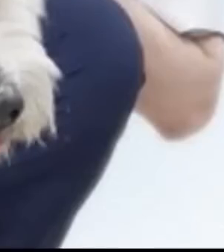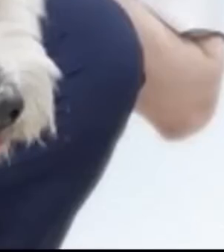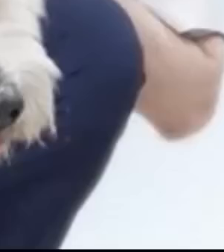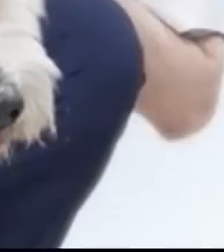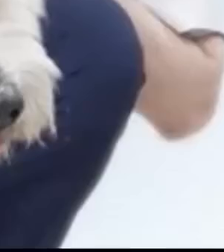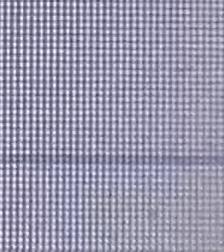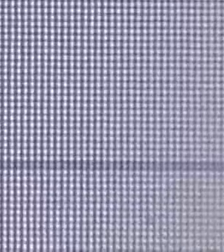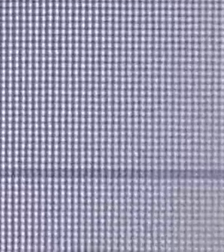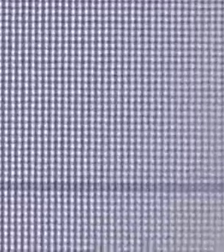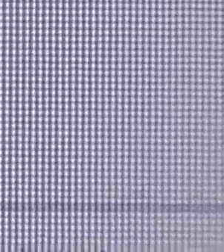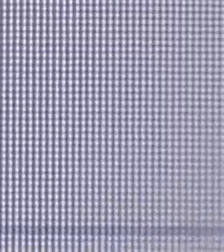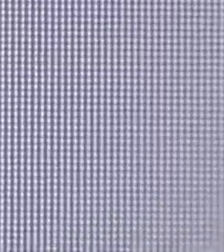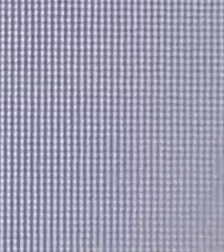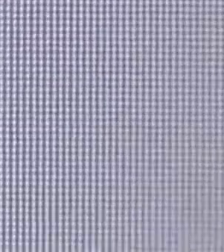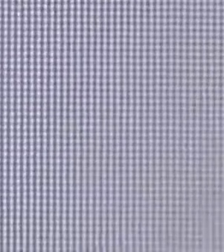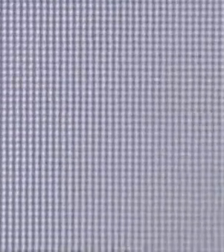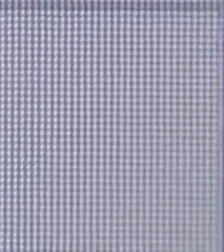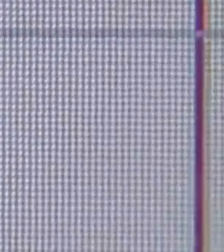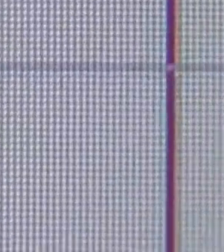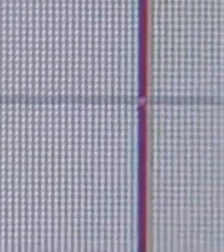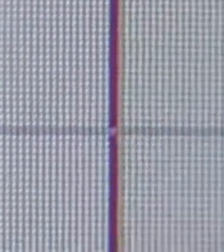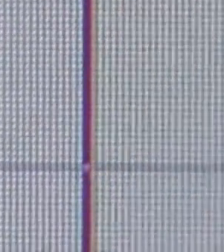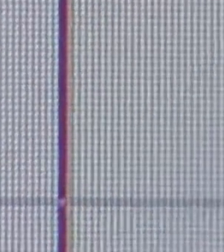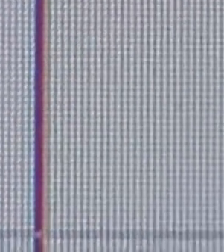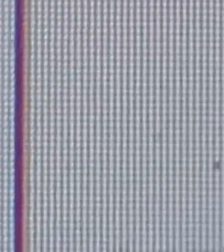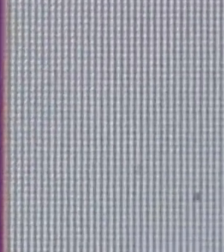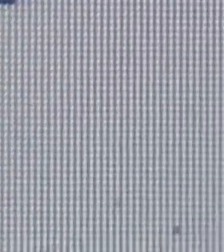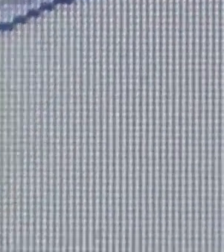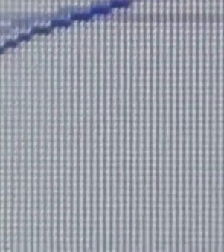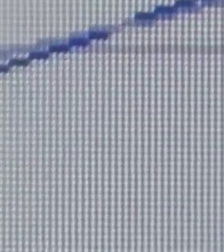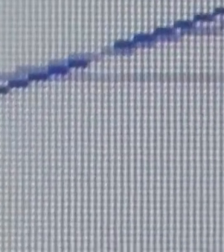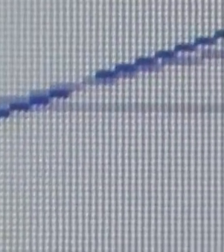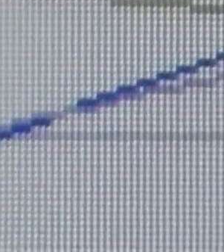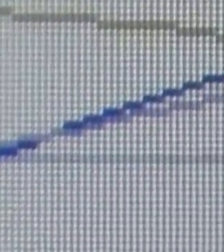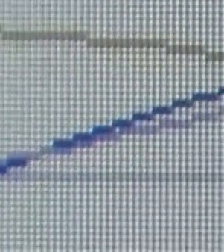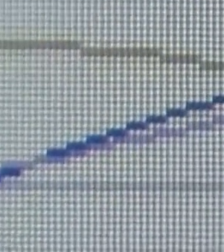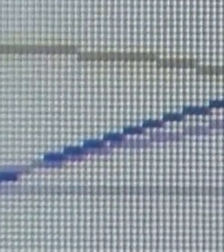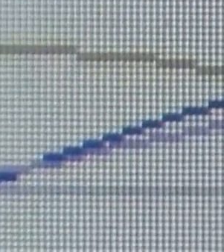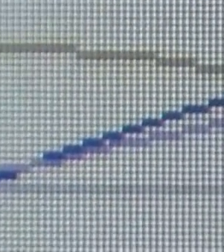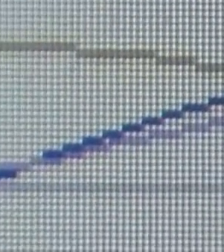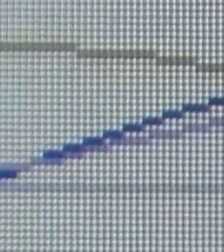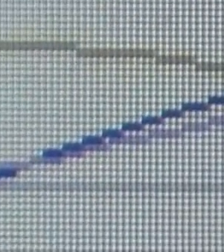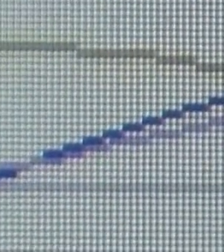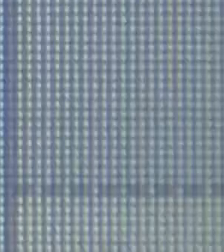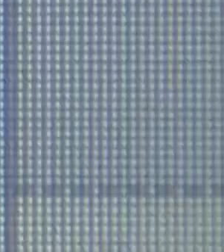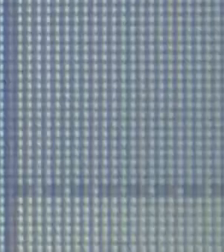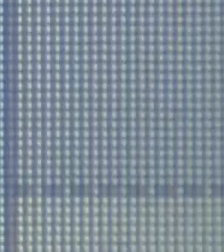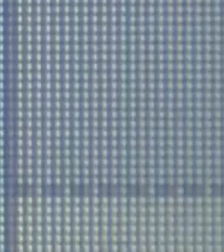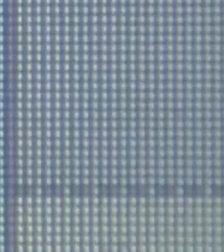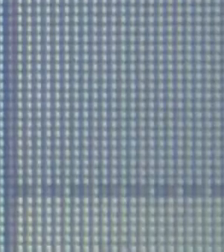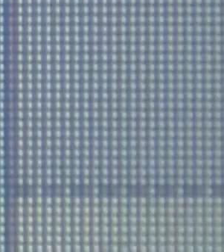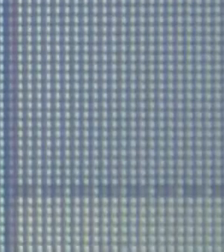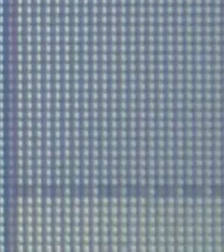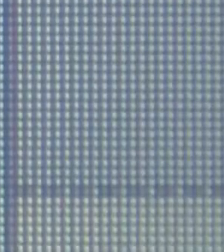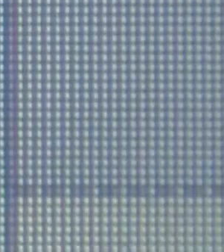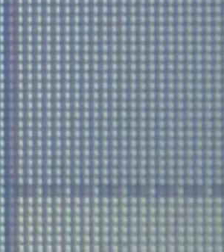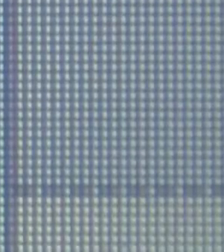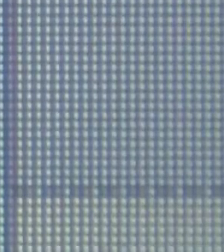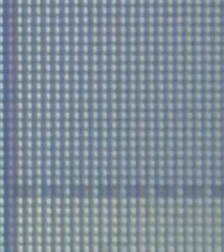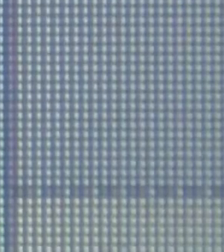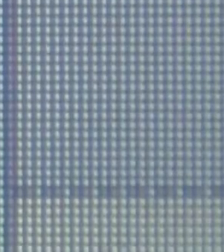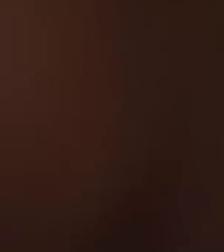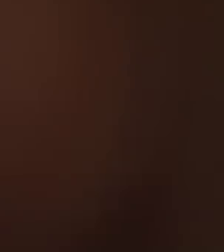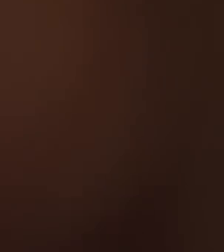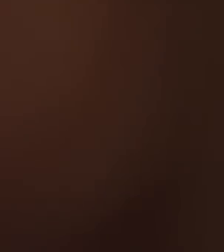꾸준히 증가했습니다. 공개된 자산은 대부분 주식이었는데요. 특히 LG 디스플레이를 저점 부분에서 사서 최근 3년 내 고점 부분에서